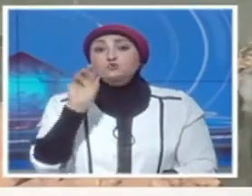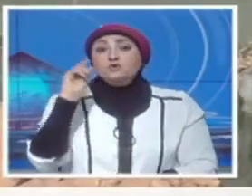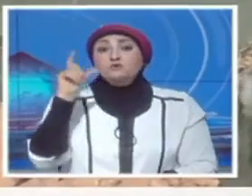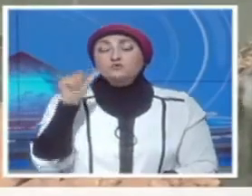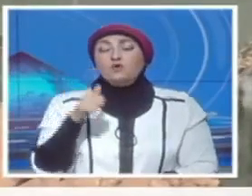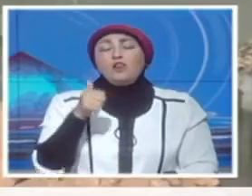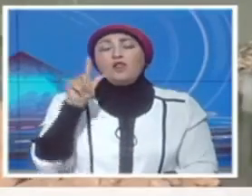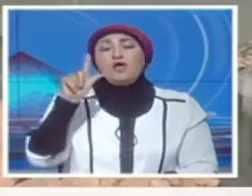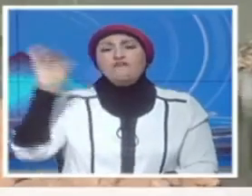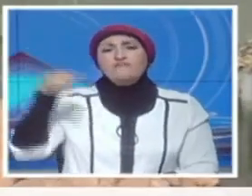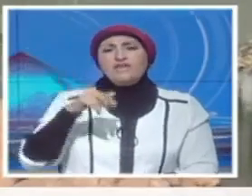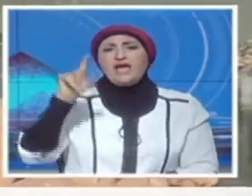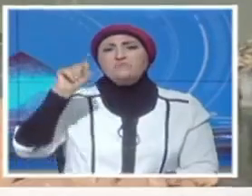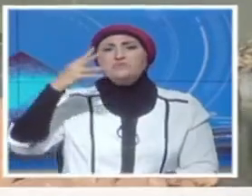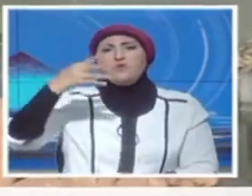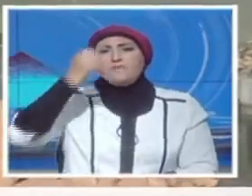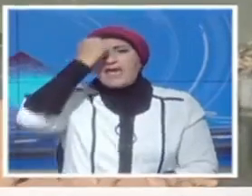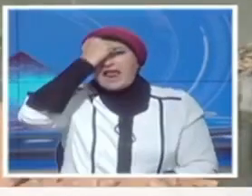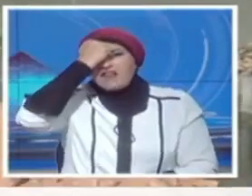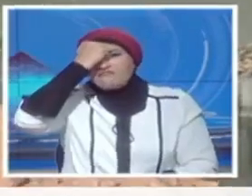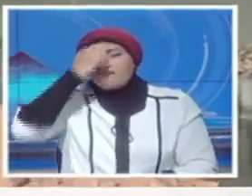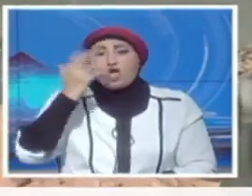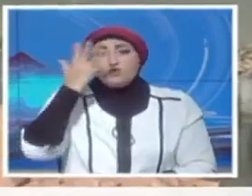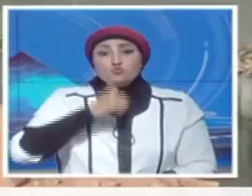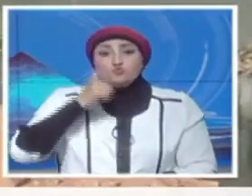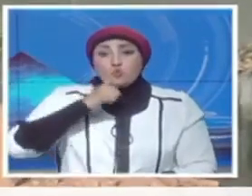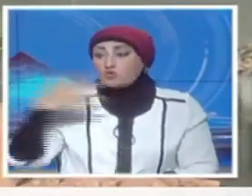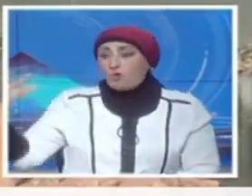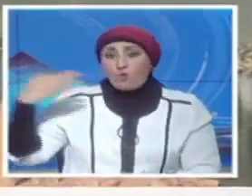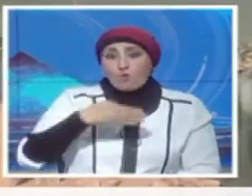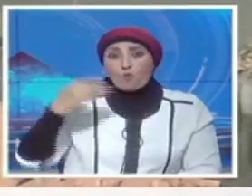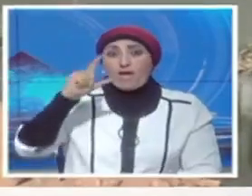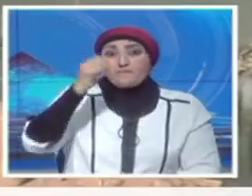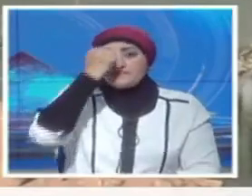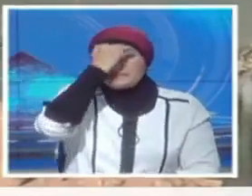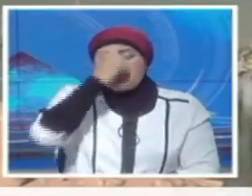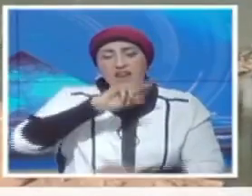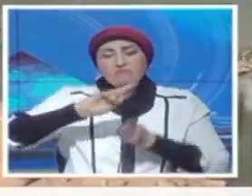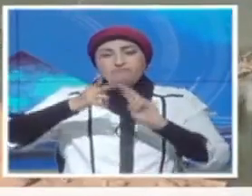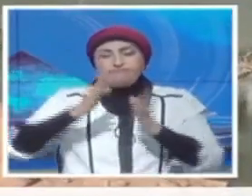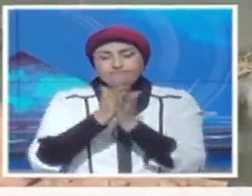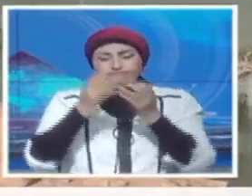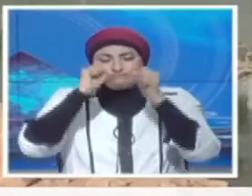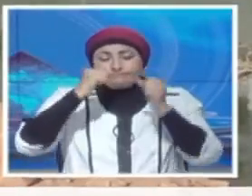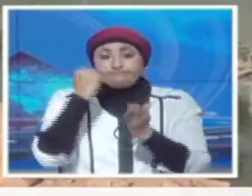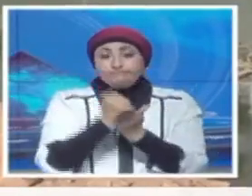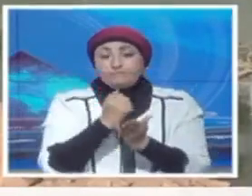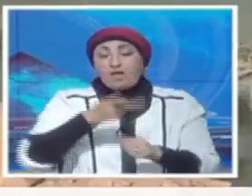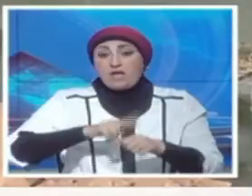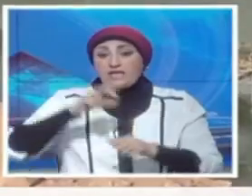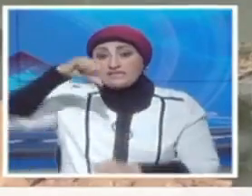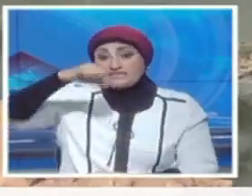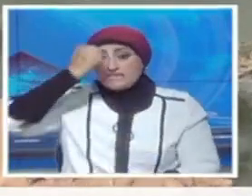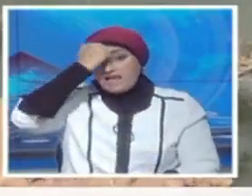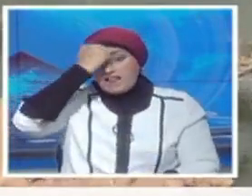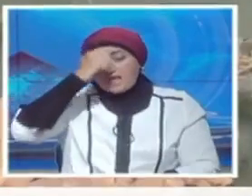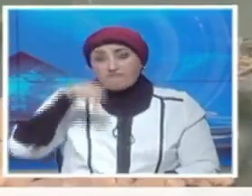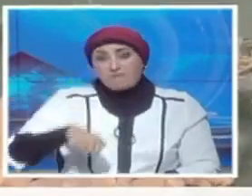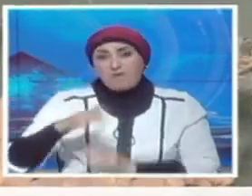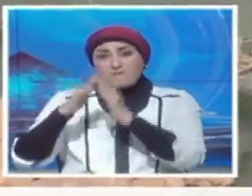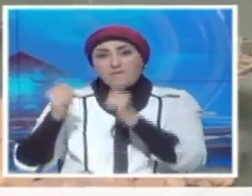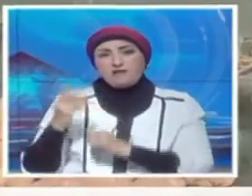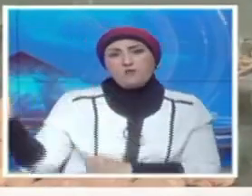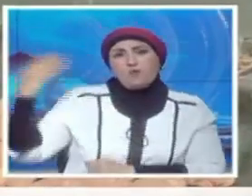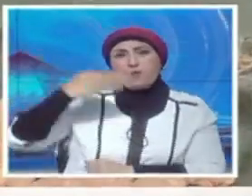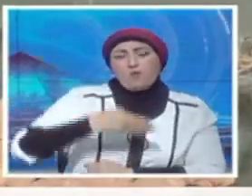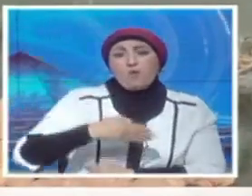استقبل 45,000 من النازحين السودانيين بالإضافة ل 5,000 من مختلف جنسيات العالم. نتحدث أيضا عن 9,000 من المصريين